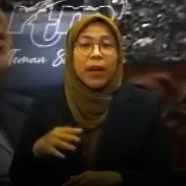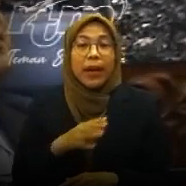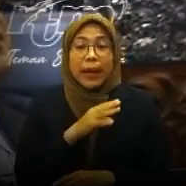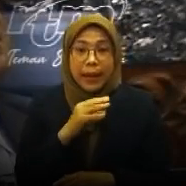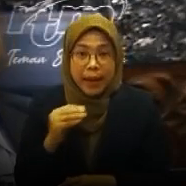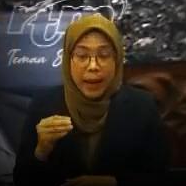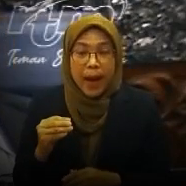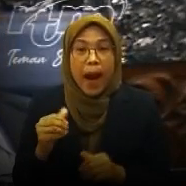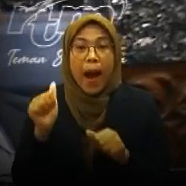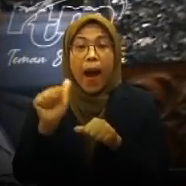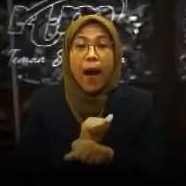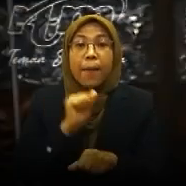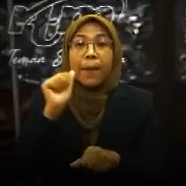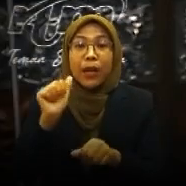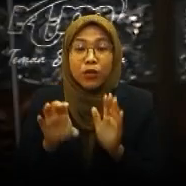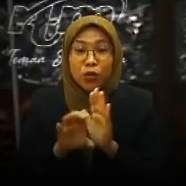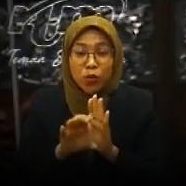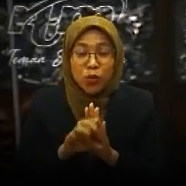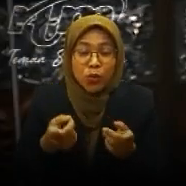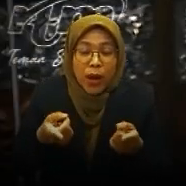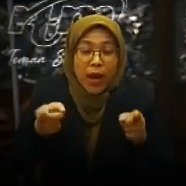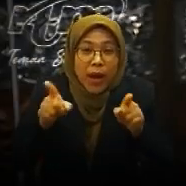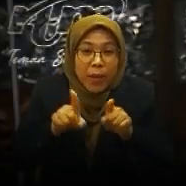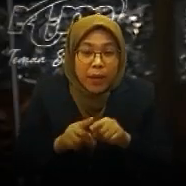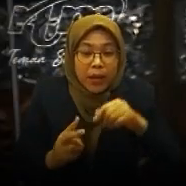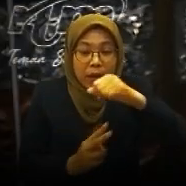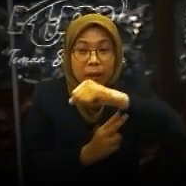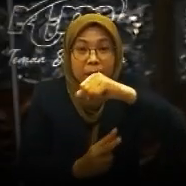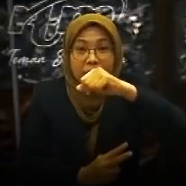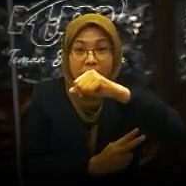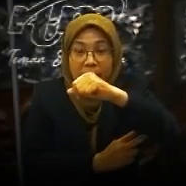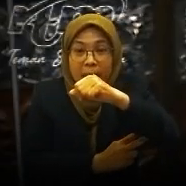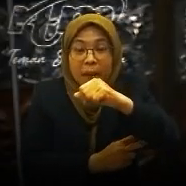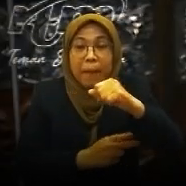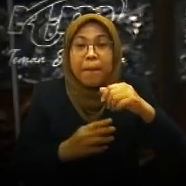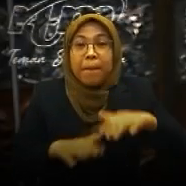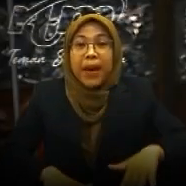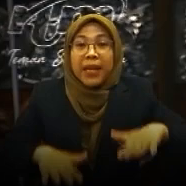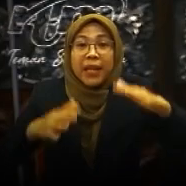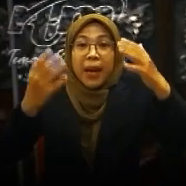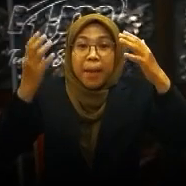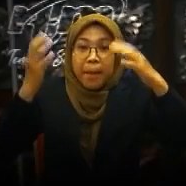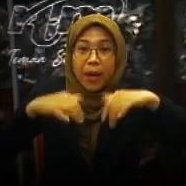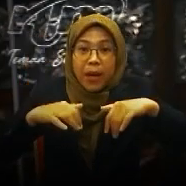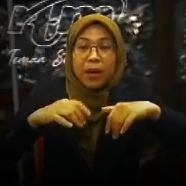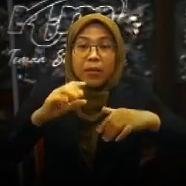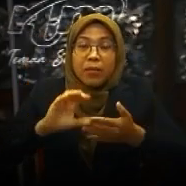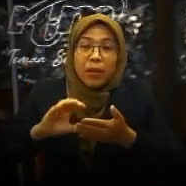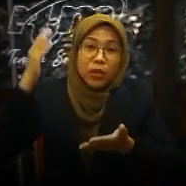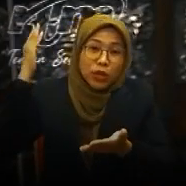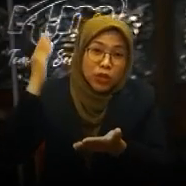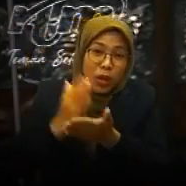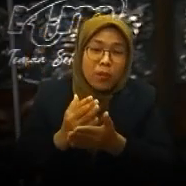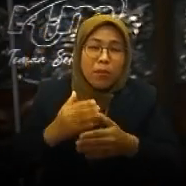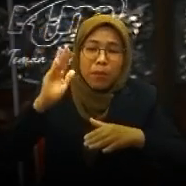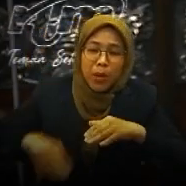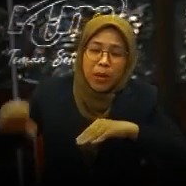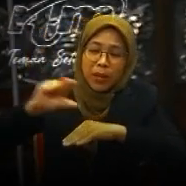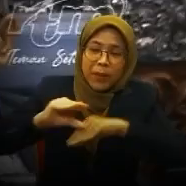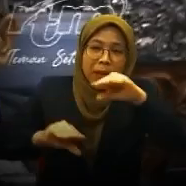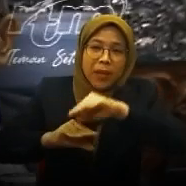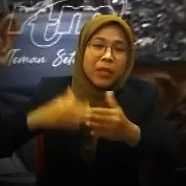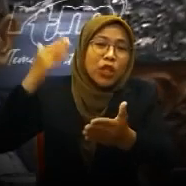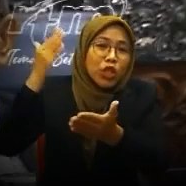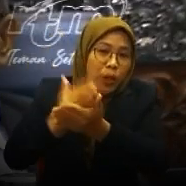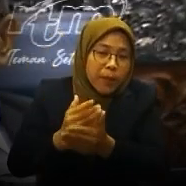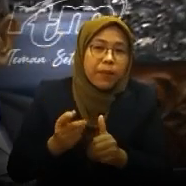Dan amalan seperti mana yang berlaku tempatan banjir di wilayah persekutuan 500 juta mesti dihentikan.